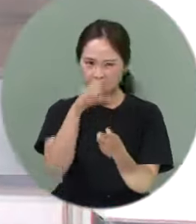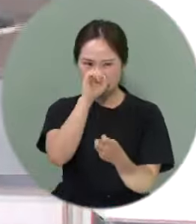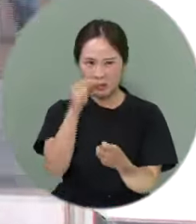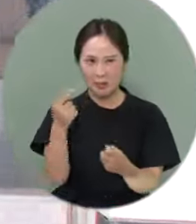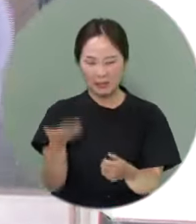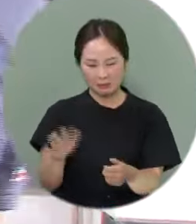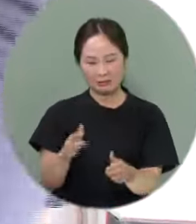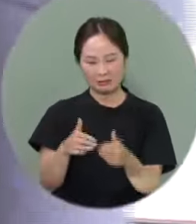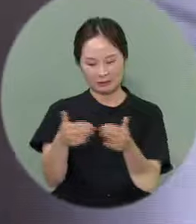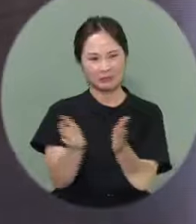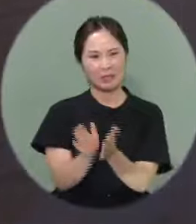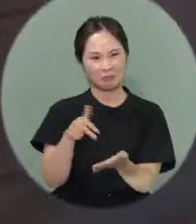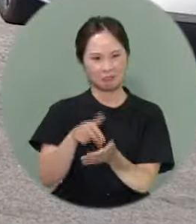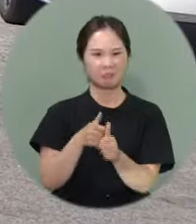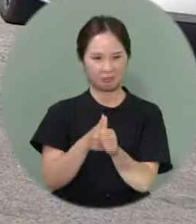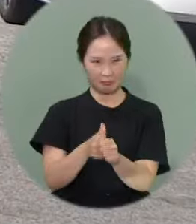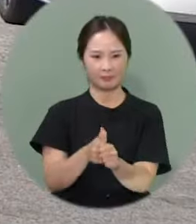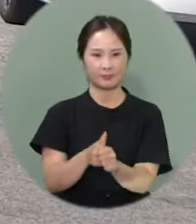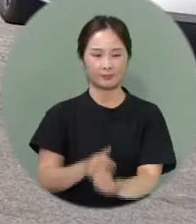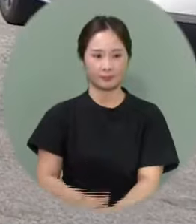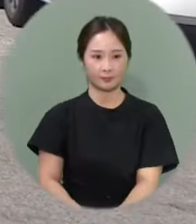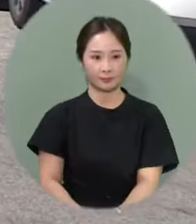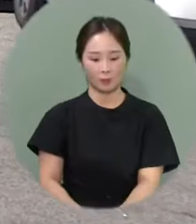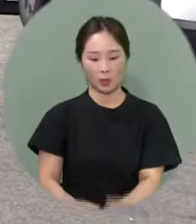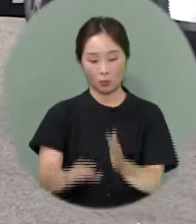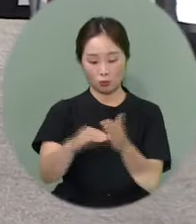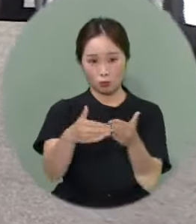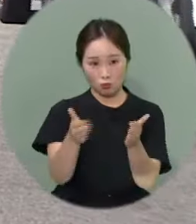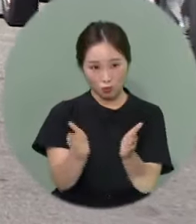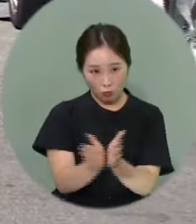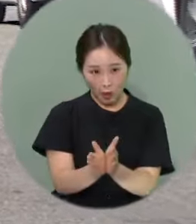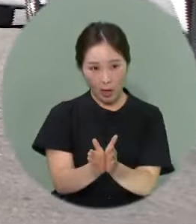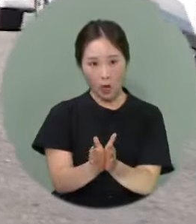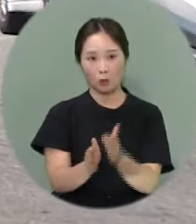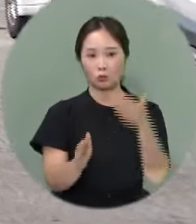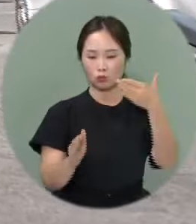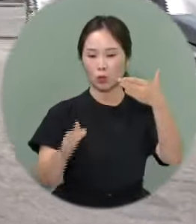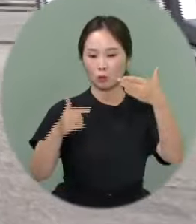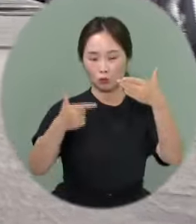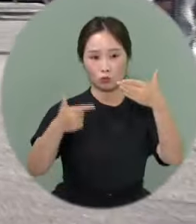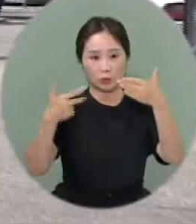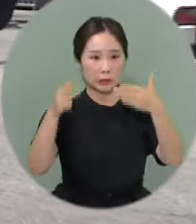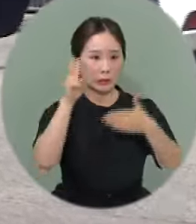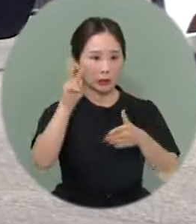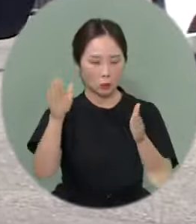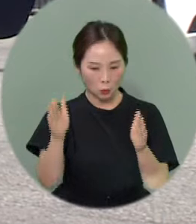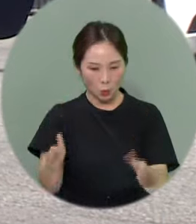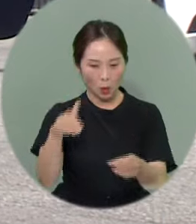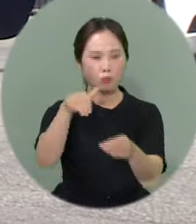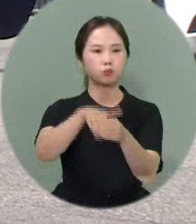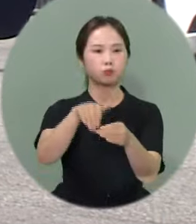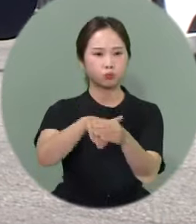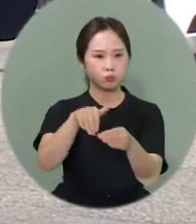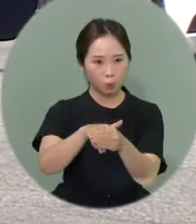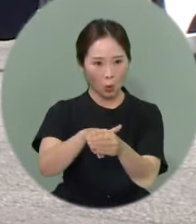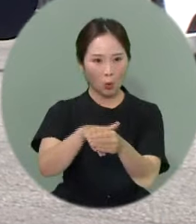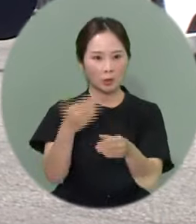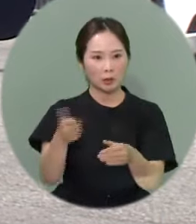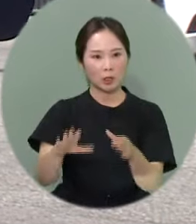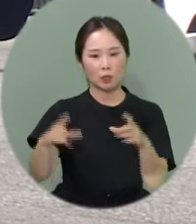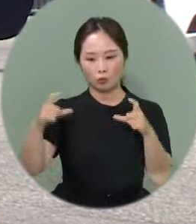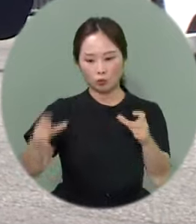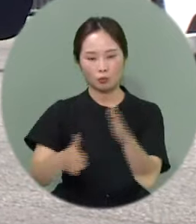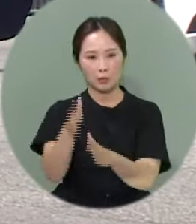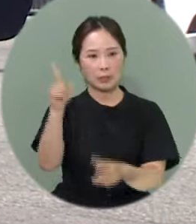완주할 생각이라고 밝혔습니다 더불어민주당은 오늘 6일과 7일 이틀 동안 결선투표가 있는 국민경선 방식으로